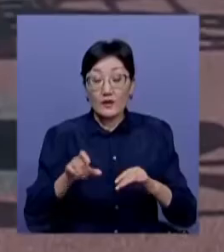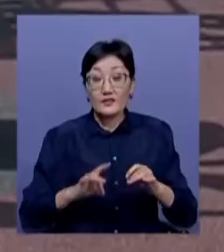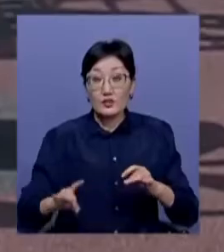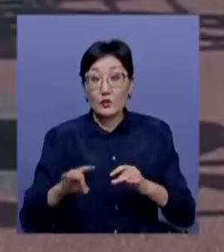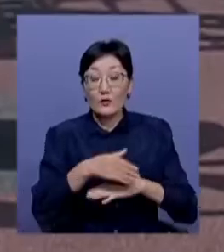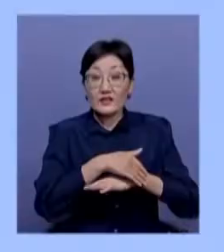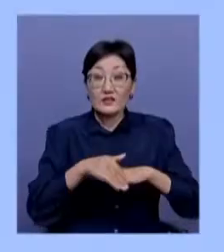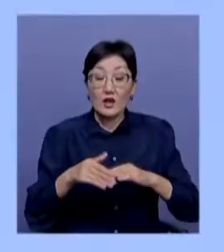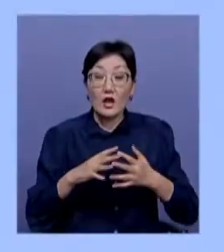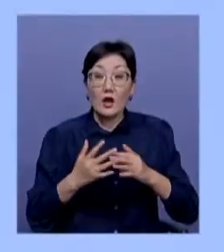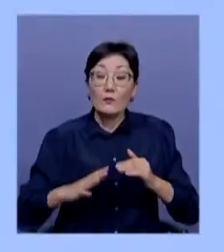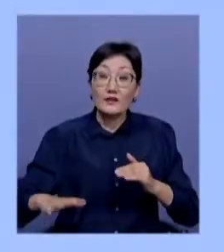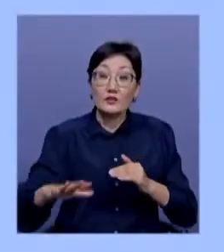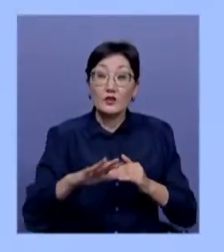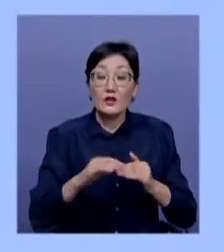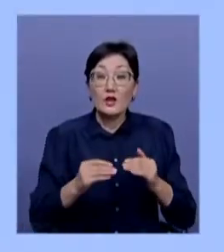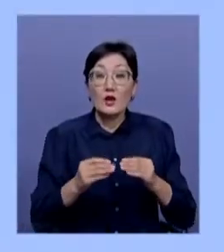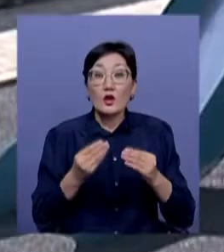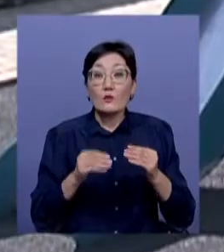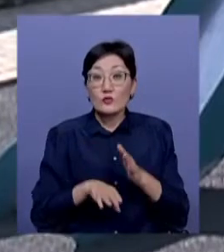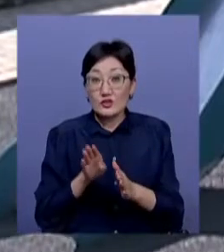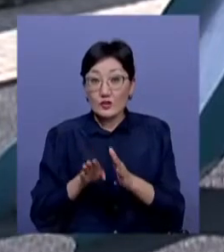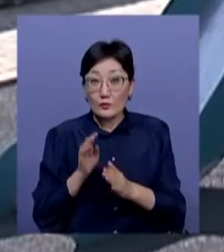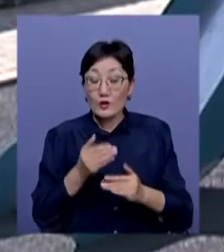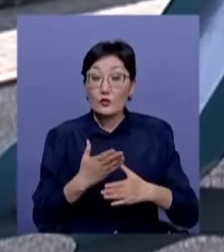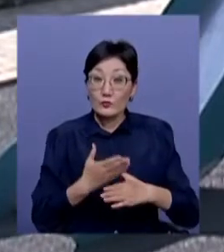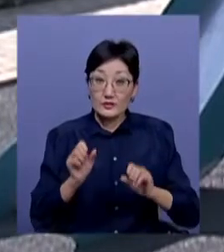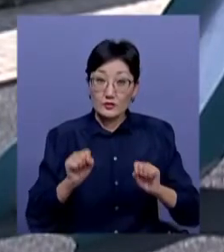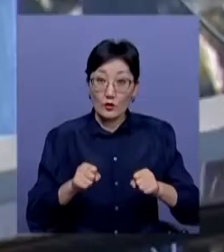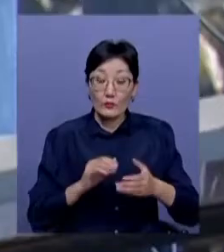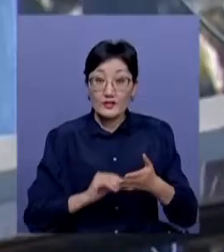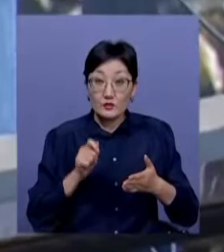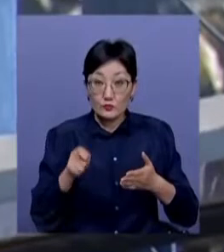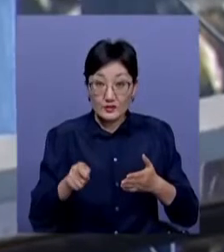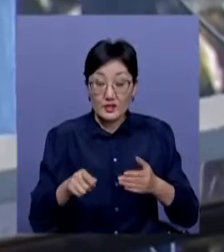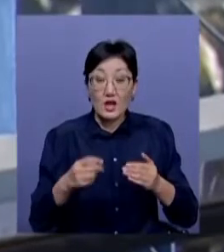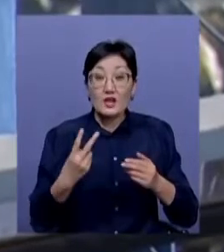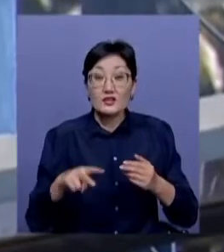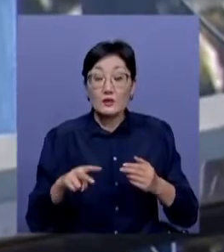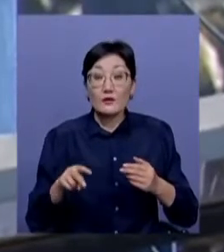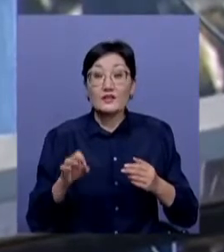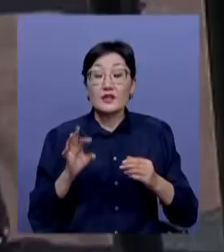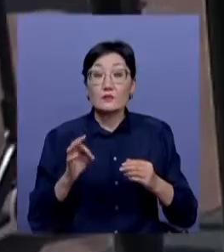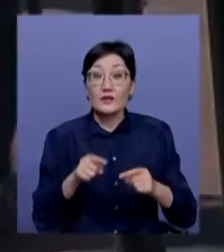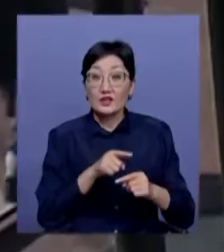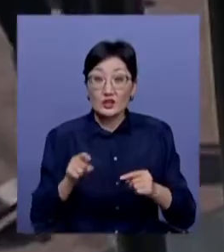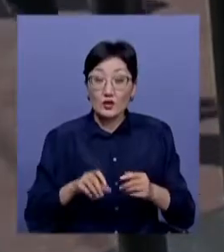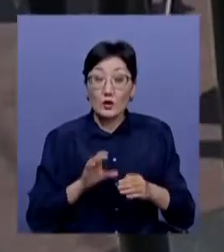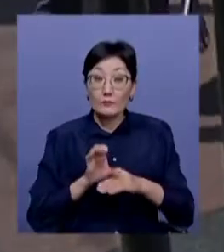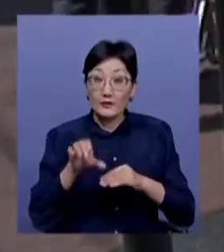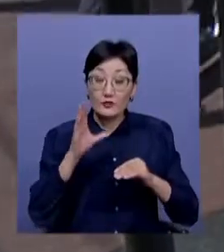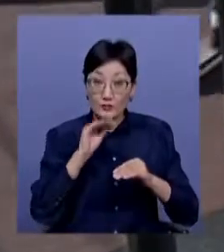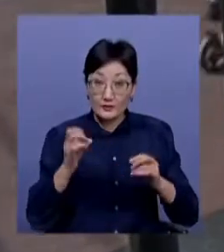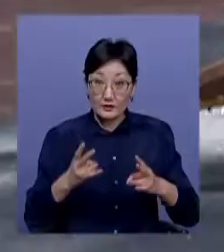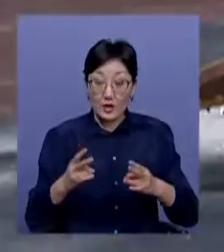ауданның, көшенің, ауланың келбетін жақсартуға өз үлестерін қоса алады. Ол үшін өтінімді осы жылдың 20-ші қазанына дейін жіберіп үлгеру қажет.